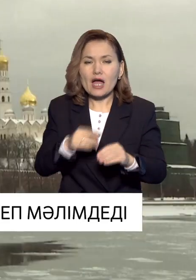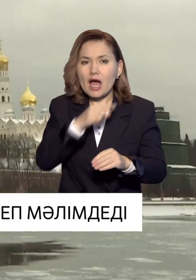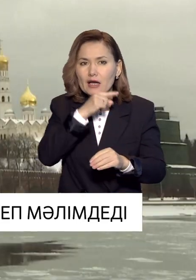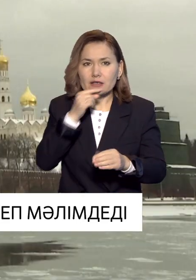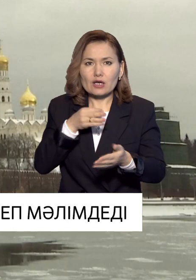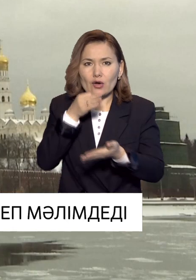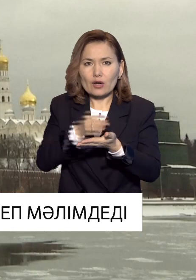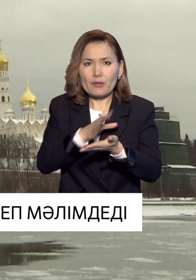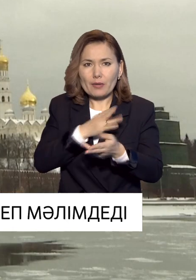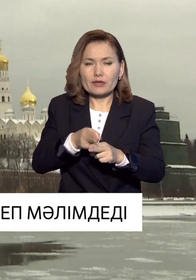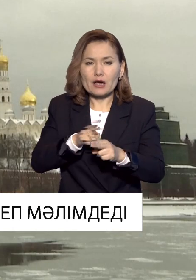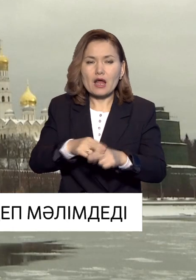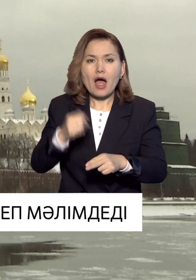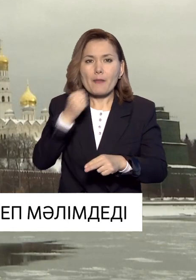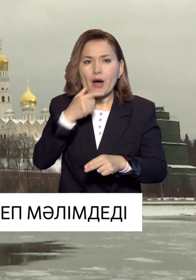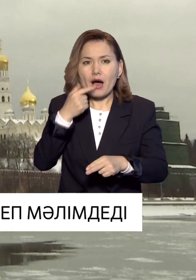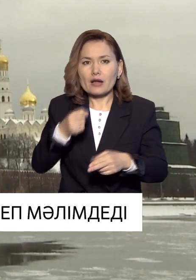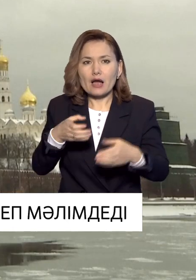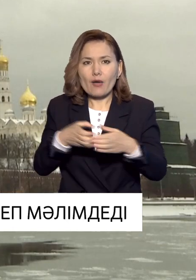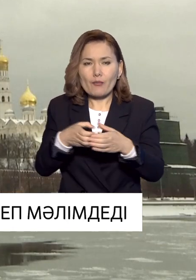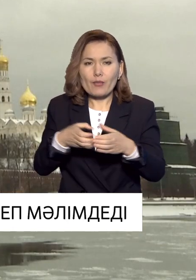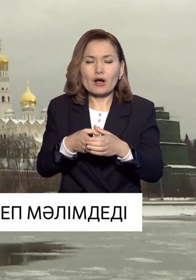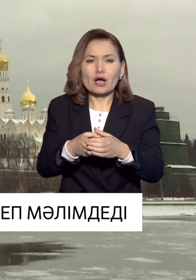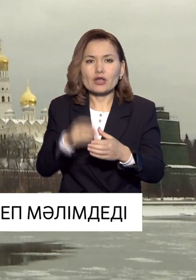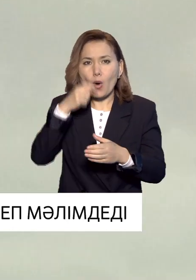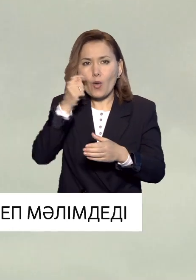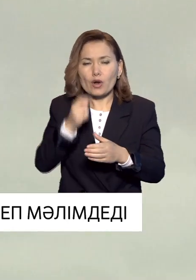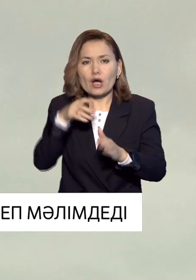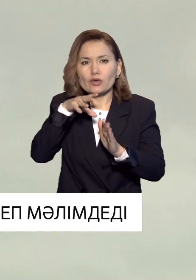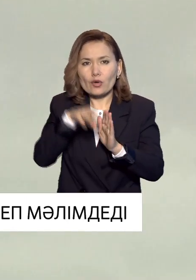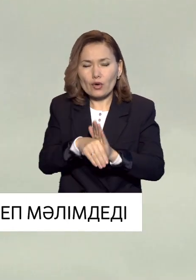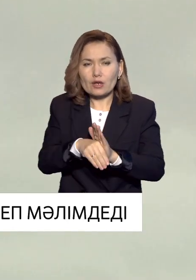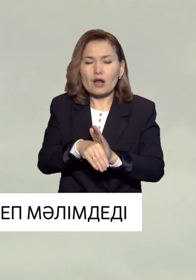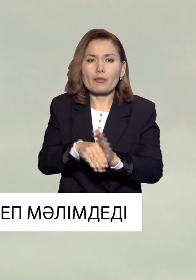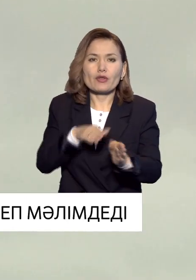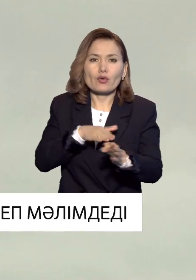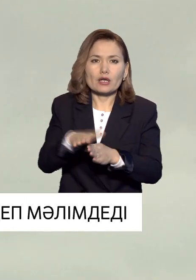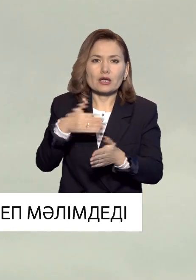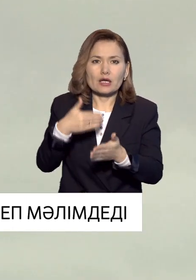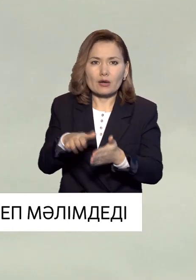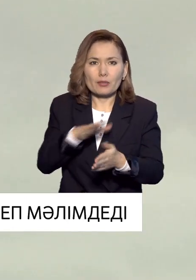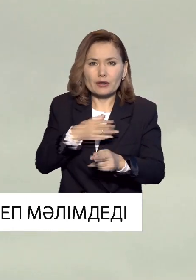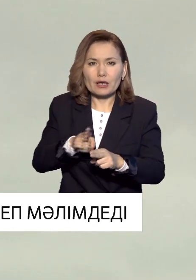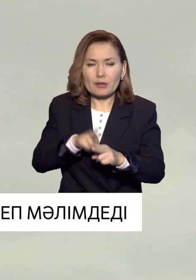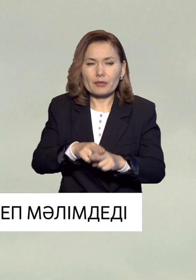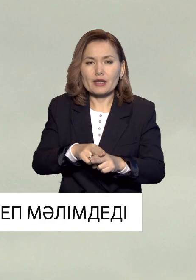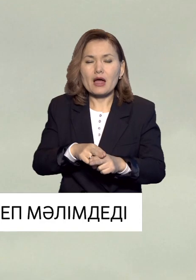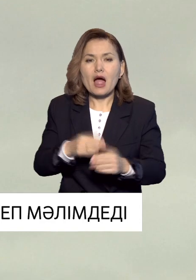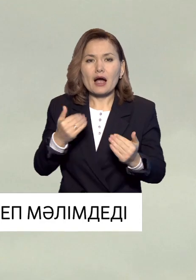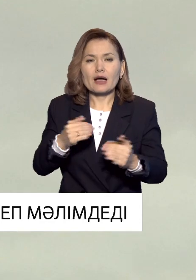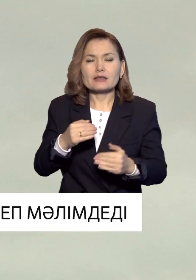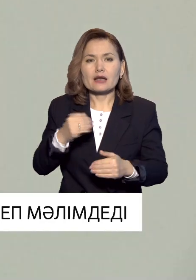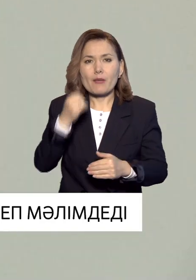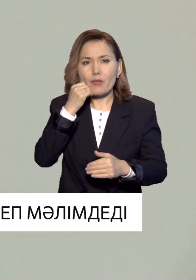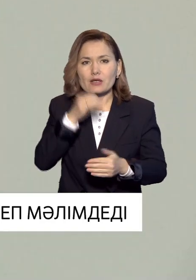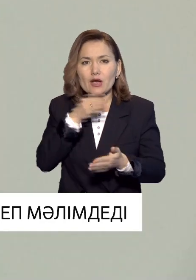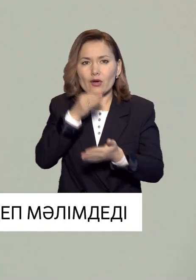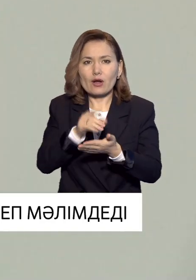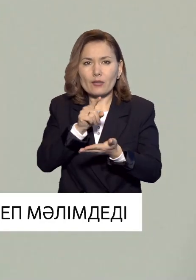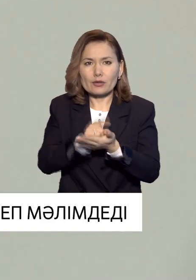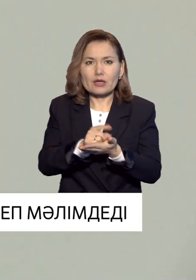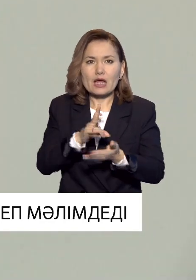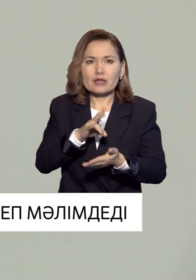берді. Олар Мәскеудің әскери альянсқа Украинаны қоспау туралы талабын орындаудан бас тартқан. Бұған енді Кремль жауап жауап беруі керек. НАТО